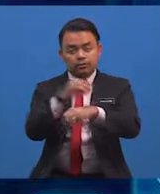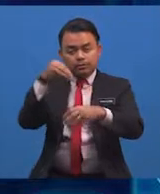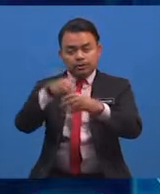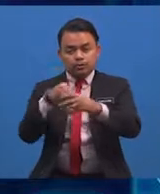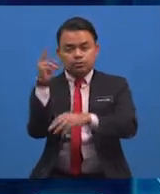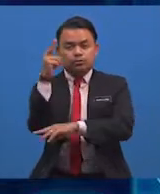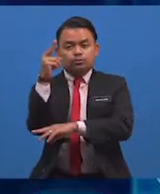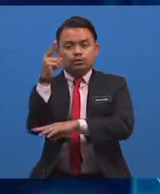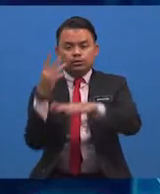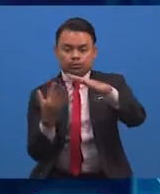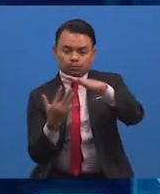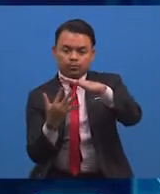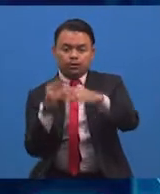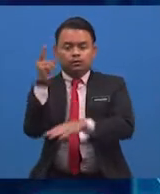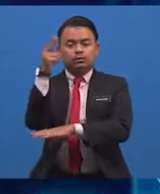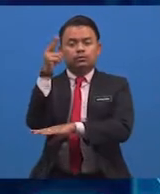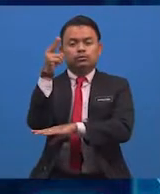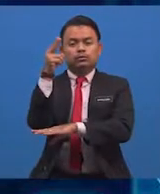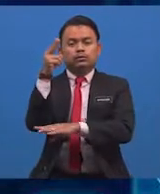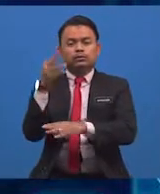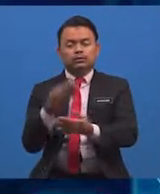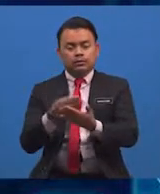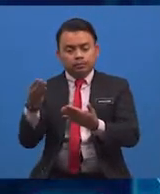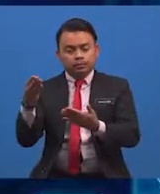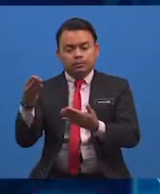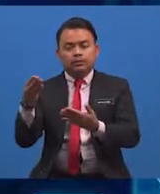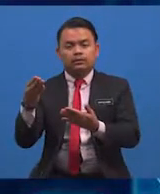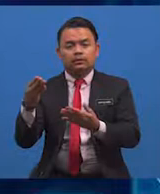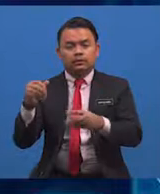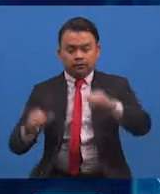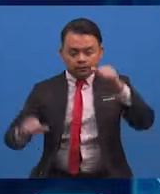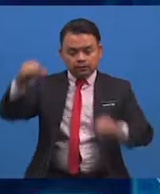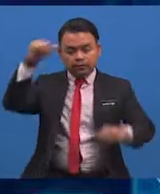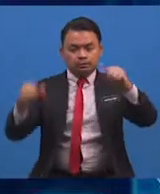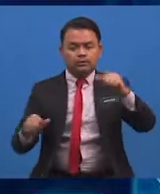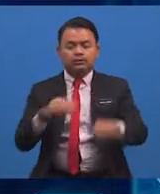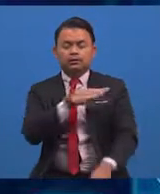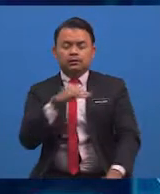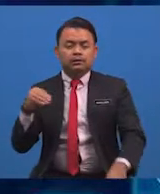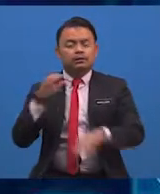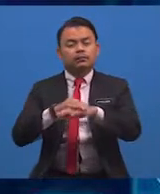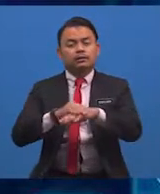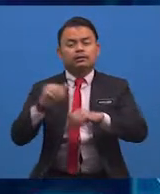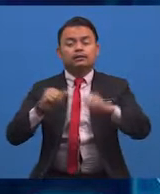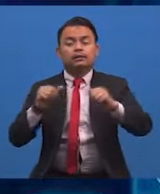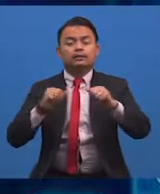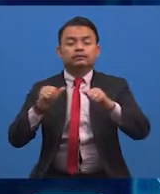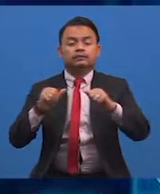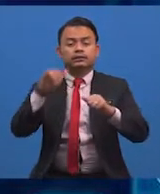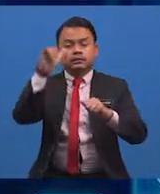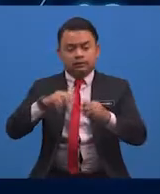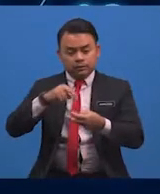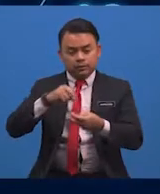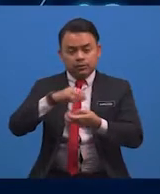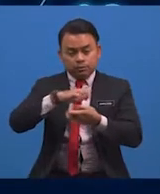hutan, penggunaan bahan kimia dan pelbagai lagi aktiviti yang telah memusnahkan alam sekitar fizikal kita.